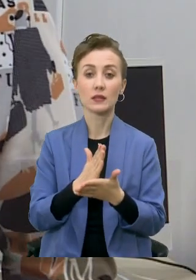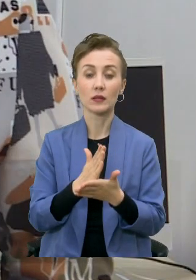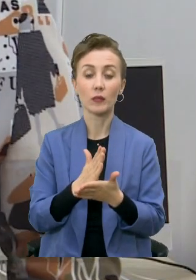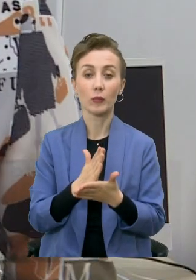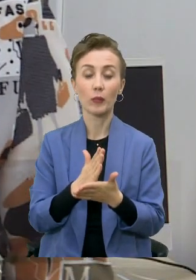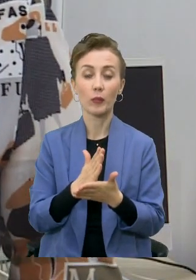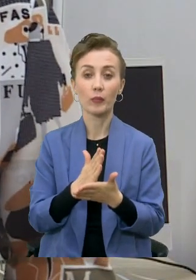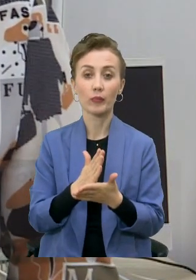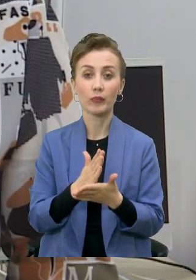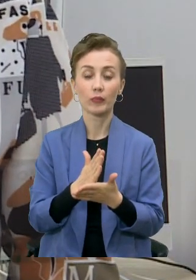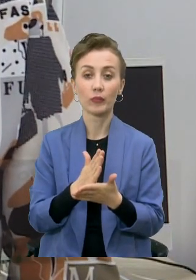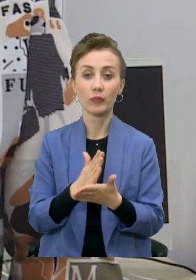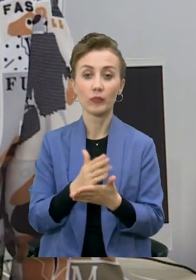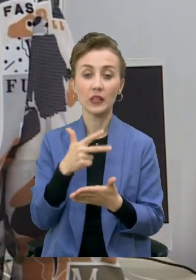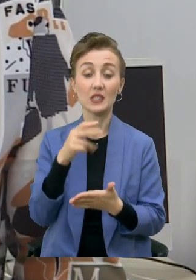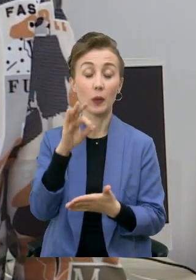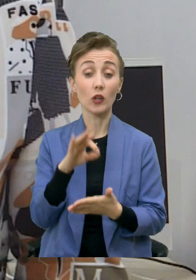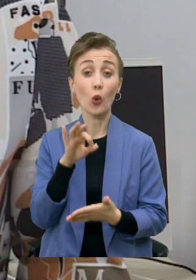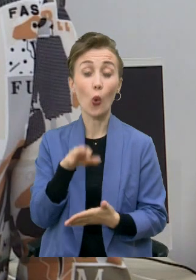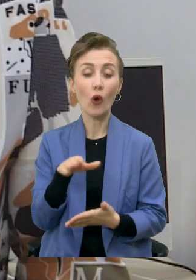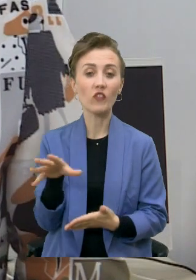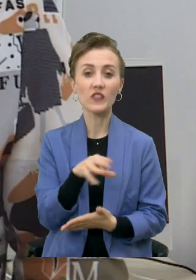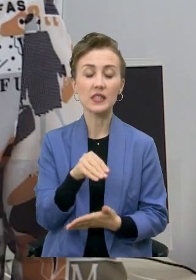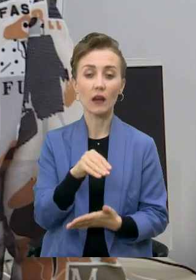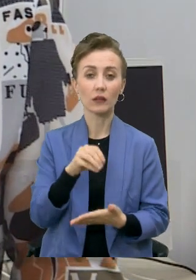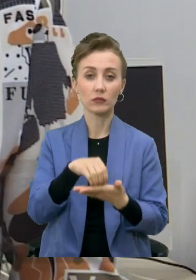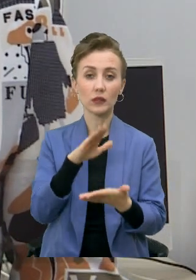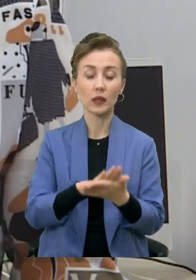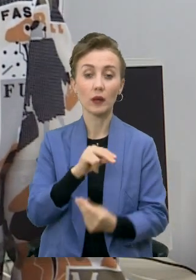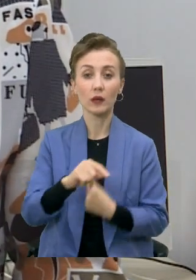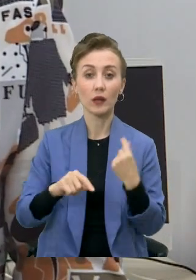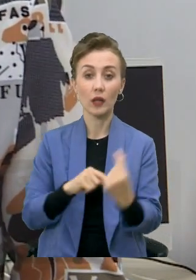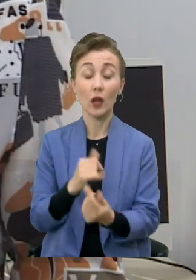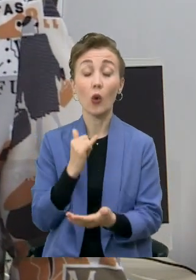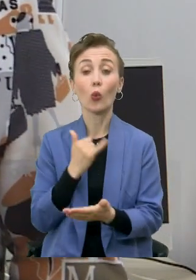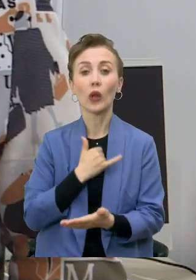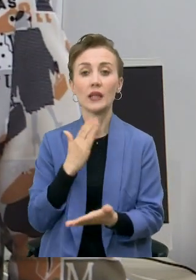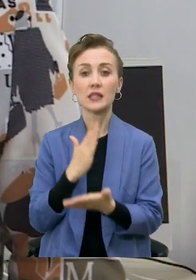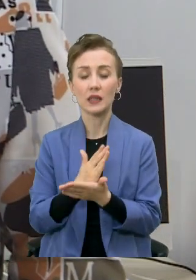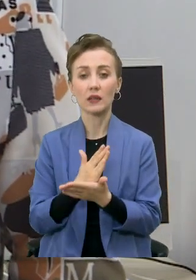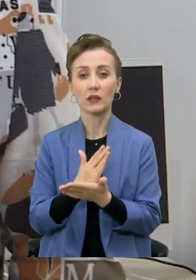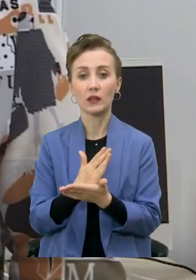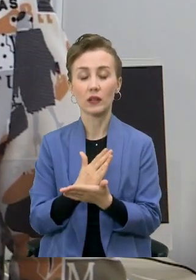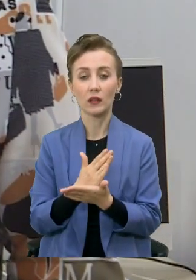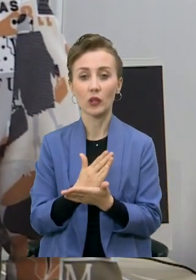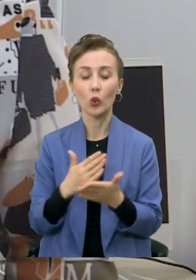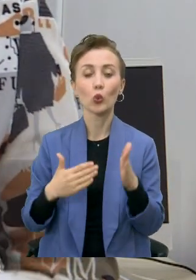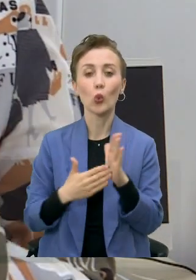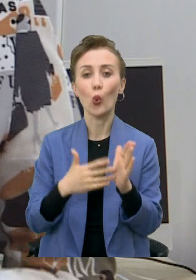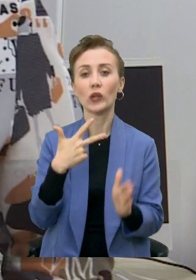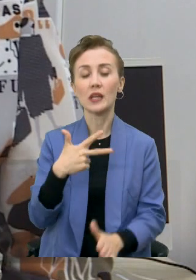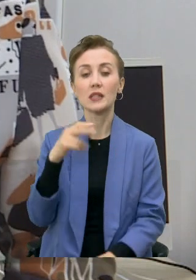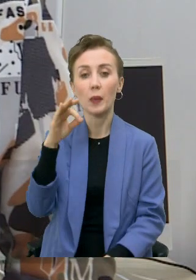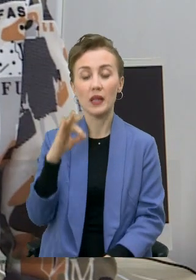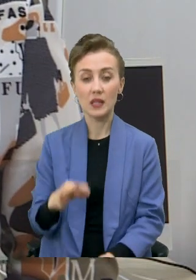всех зарегистрированных предпринимателей. В планах есть 25-й год 20%, 26-й год дойти до 30%. В то